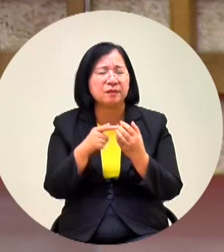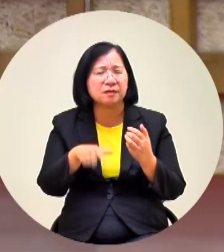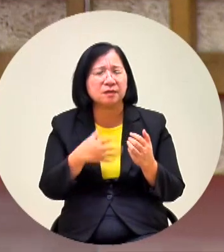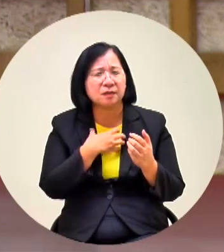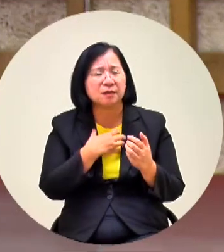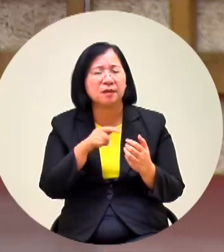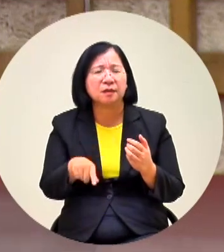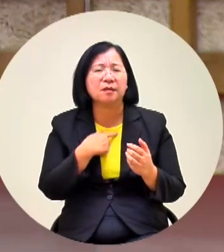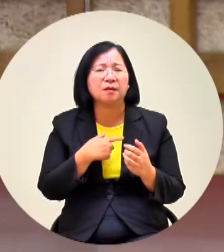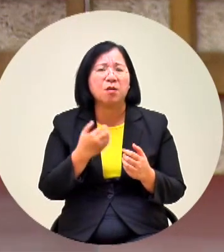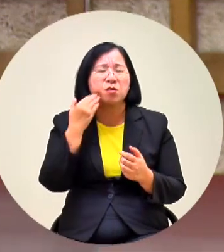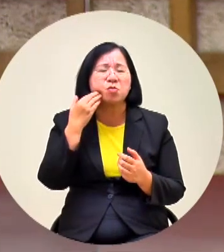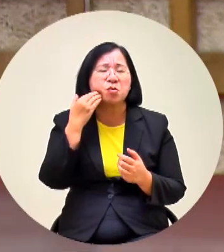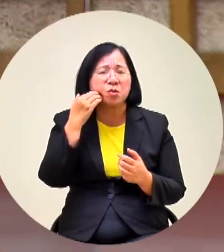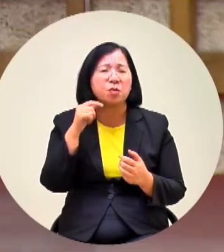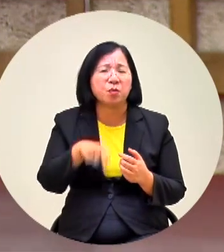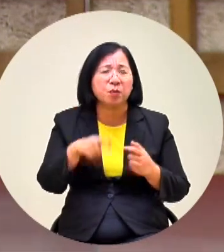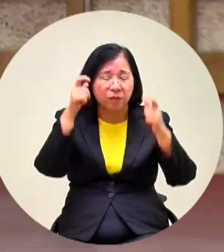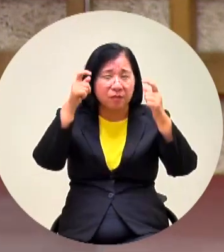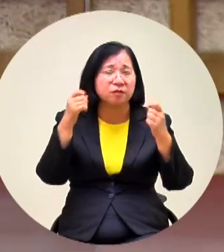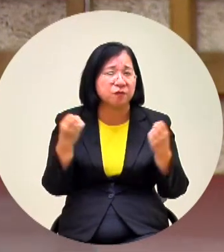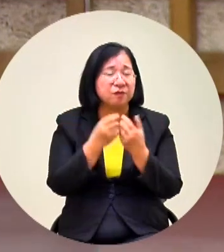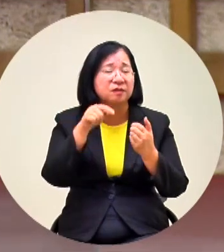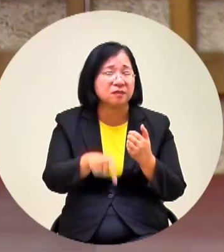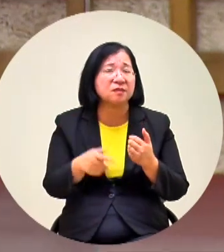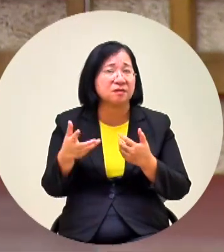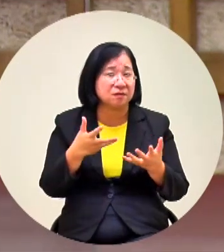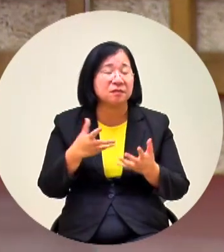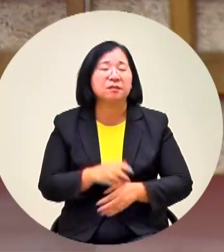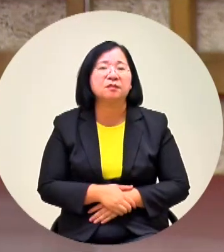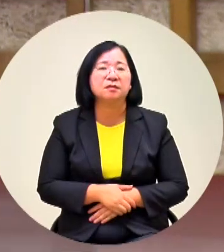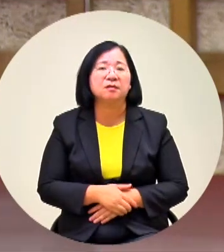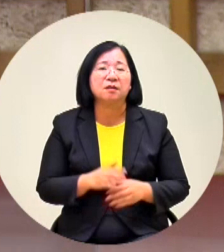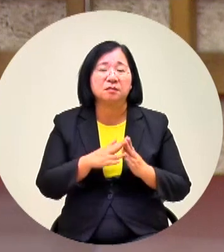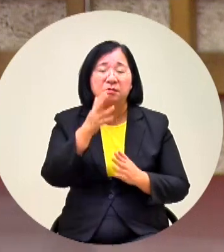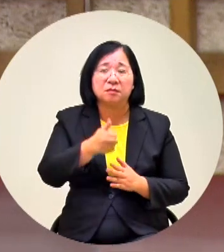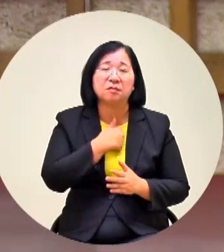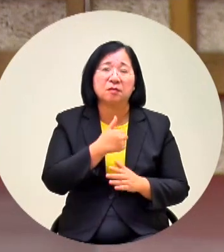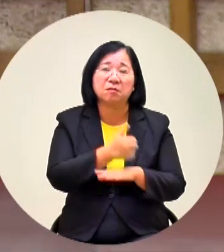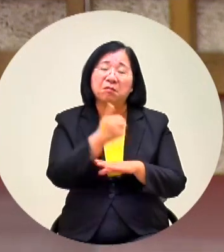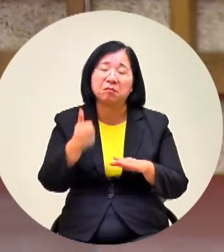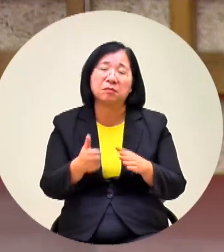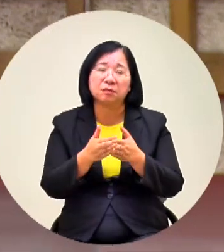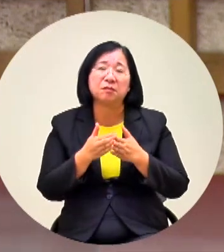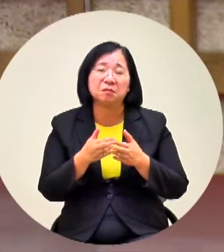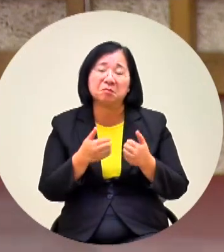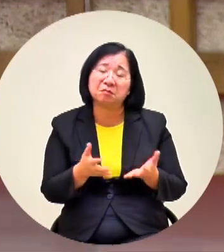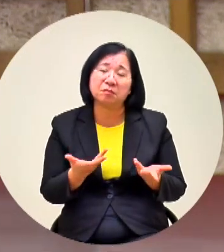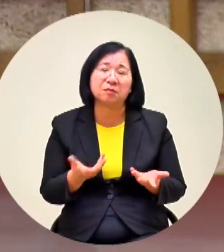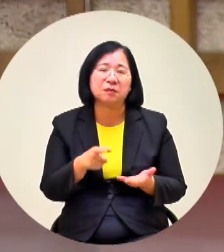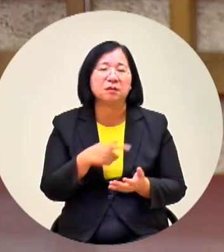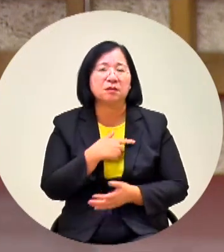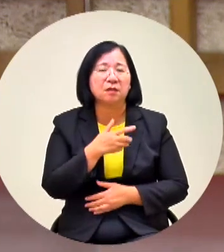雄发生这样的灾难，市长要不要什么负责下台？我想这样的言论、这样的言辞呢，基本上是等于